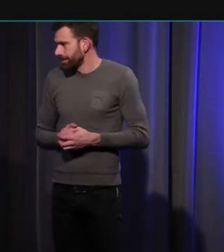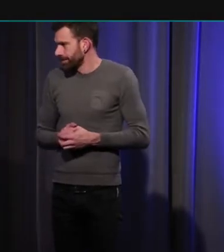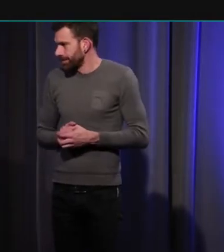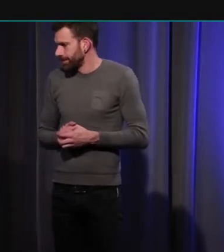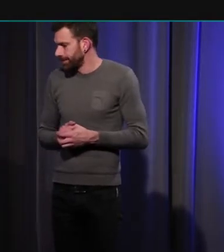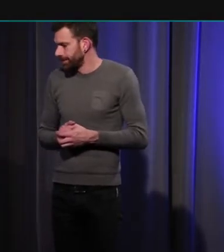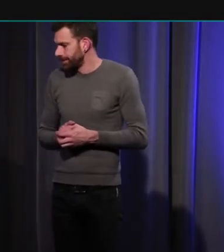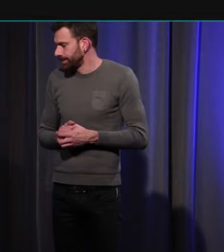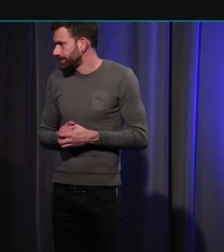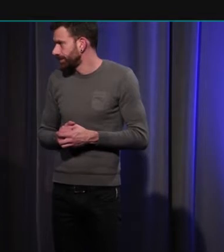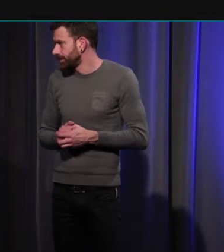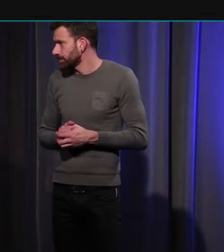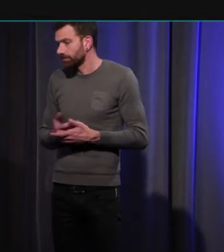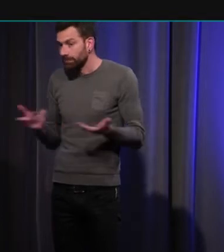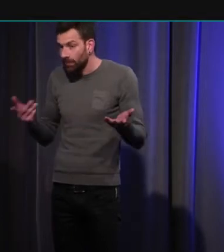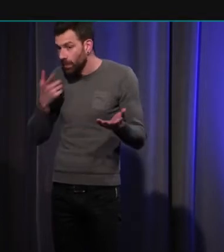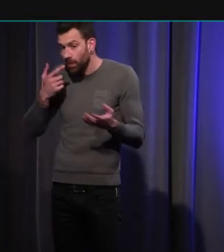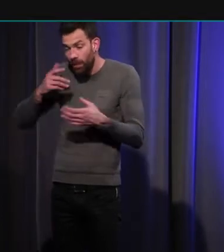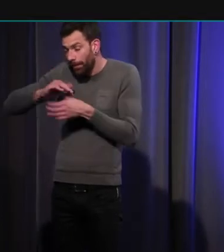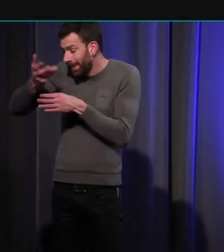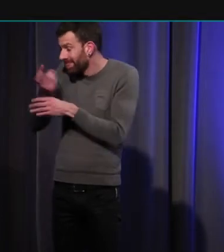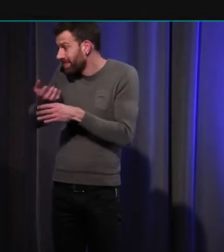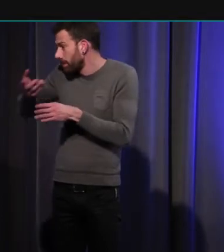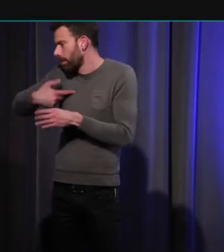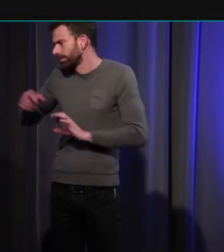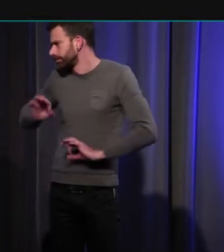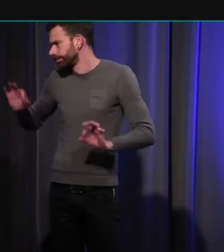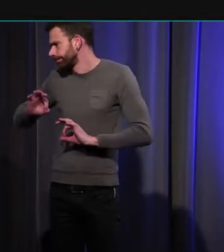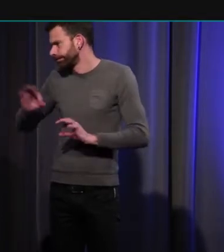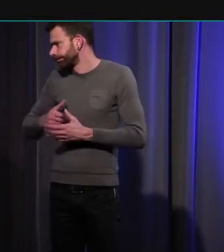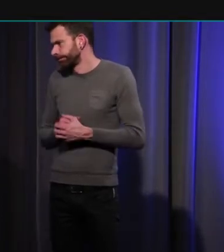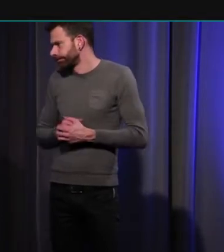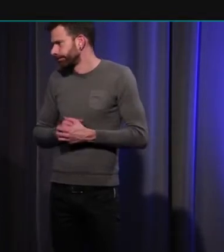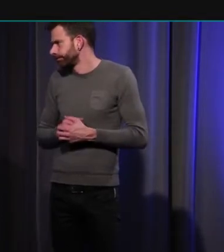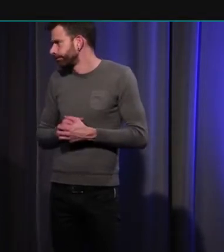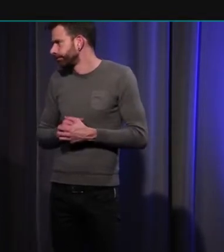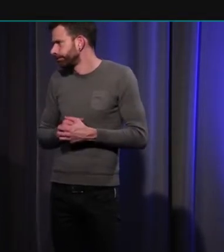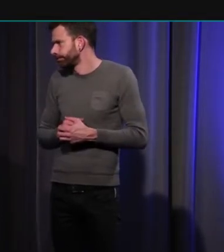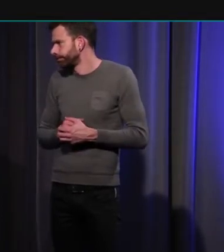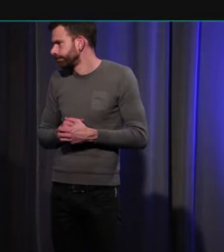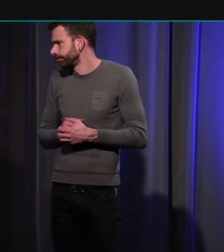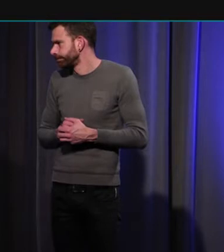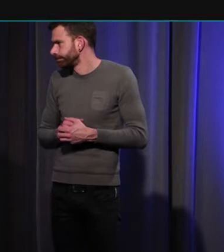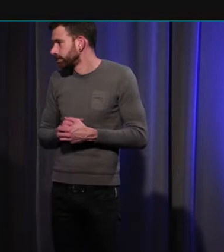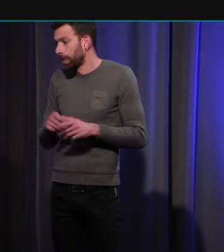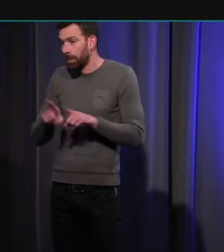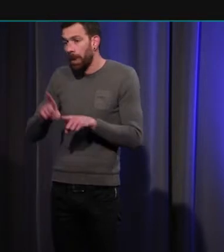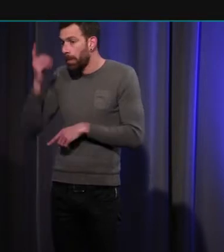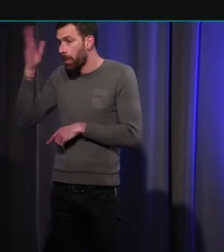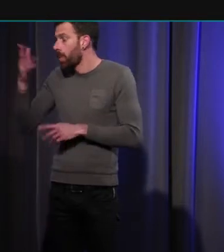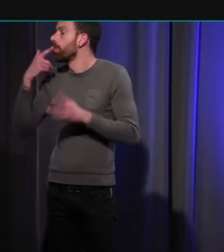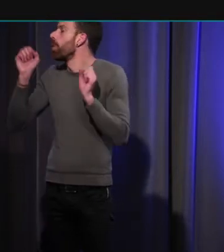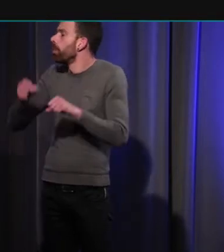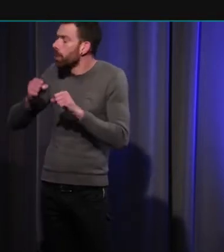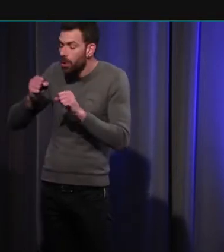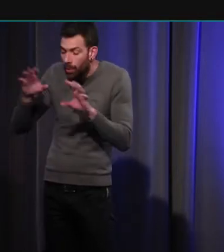donc il n'y a pas plus particulièrement de trésor des templiers comme trésor d'un autre ordre il peut y avoir des découvertes